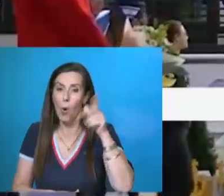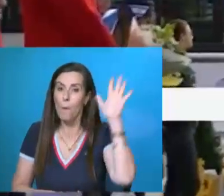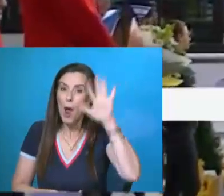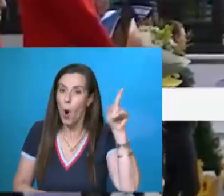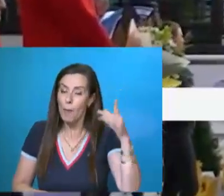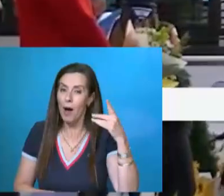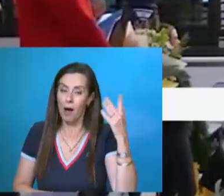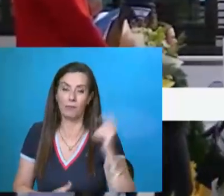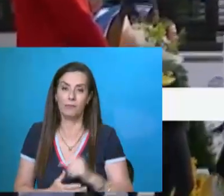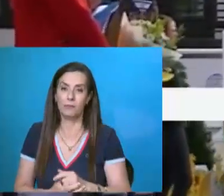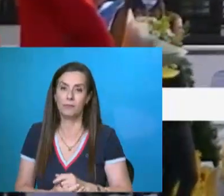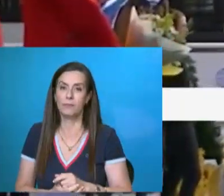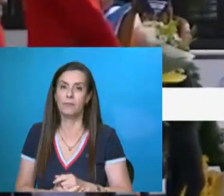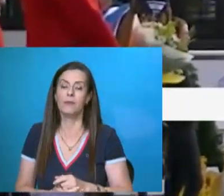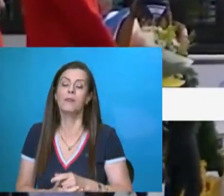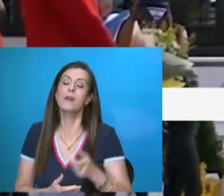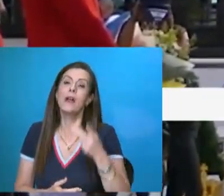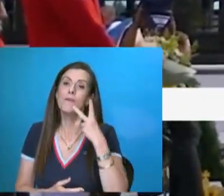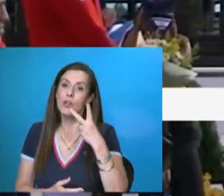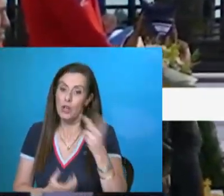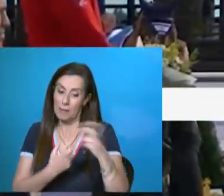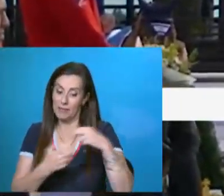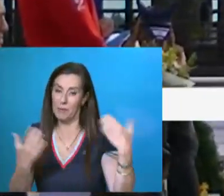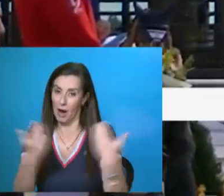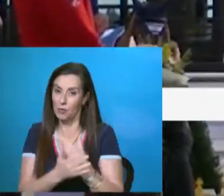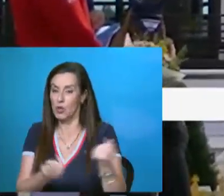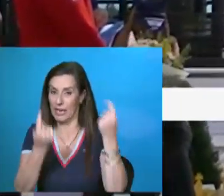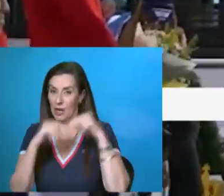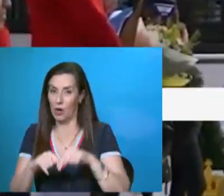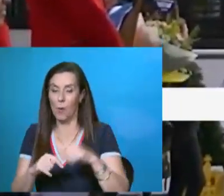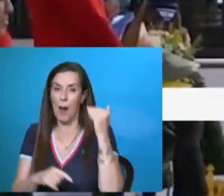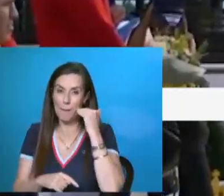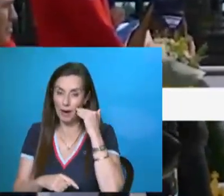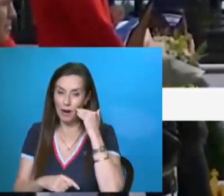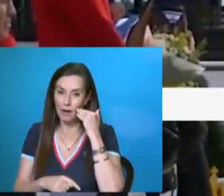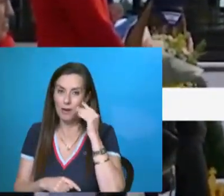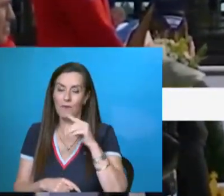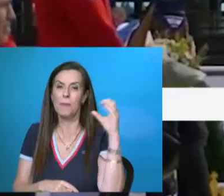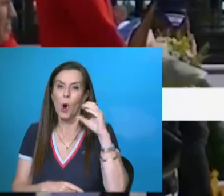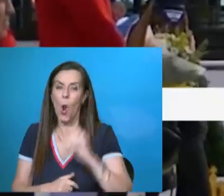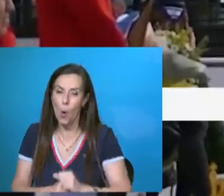שנים, ושני מצטרפים חדשים שהגיעו אלינו מארצות הברית ומקולומביה,